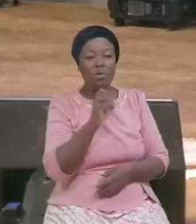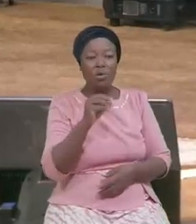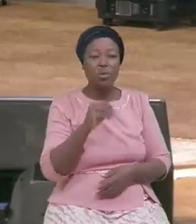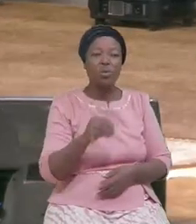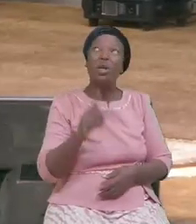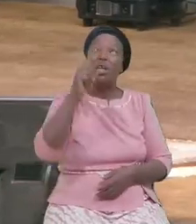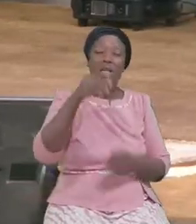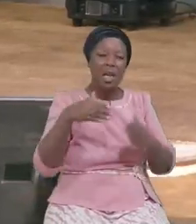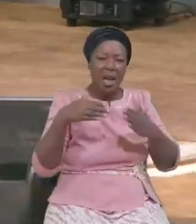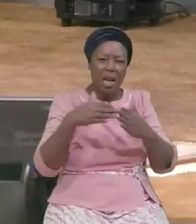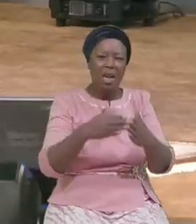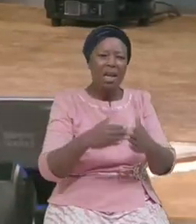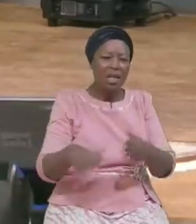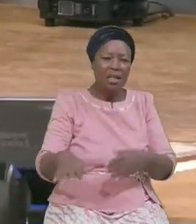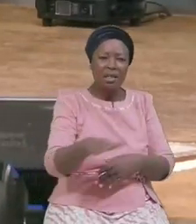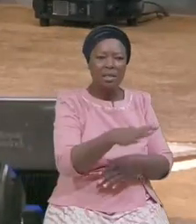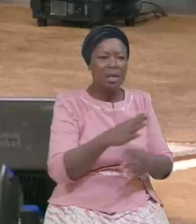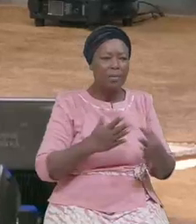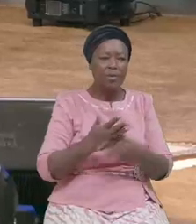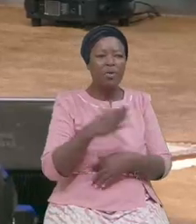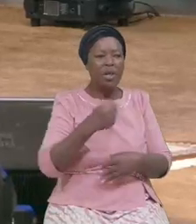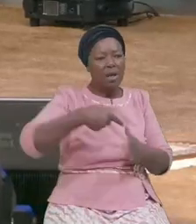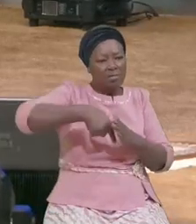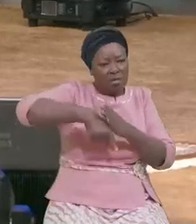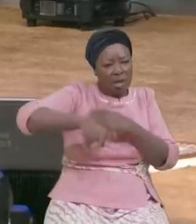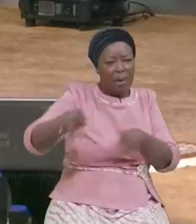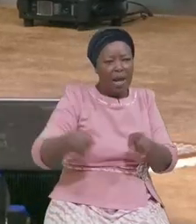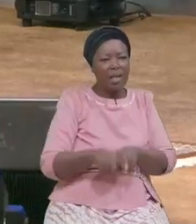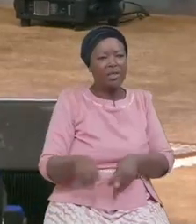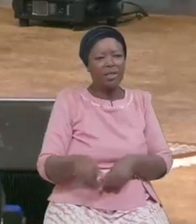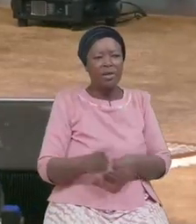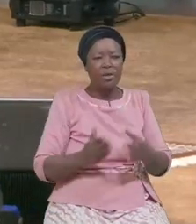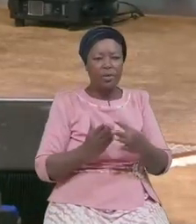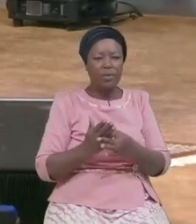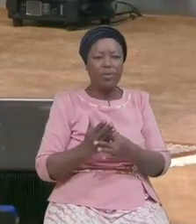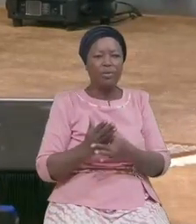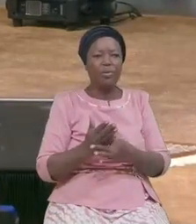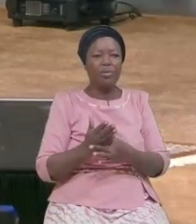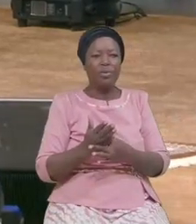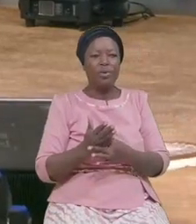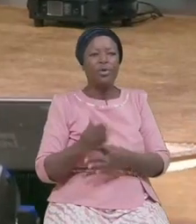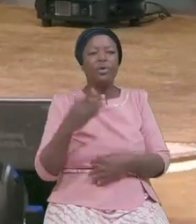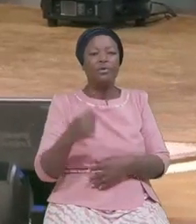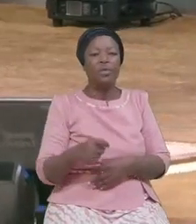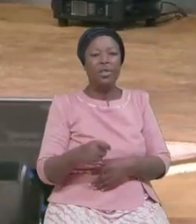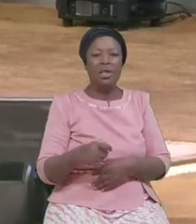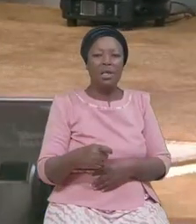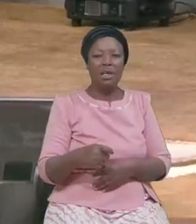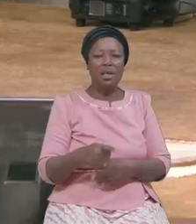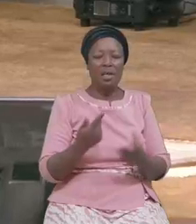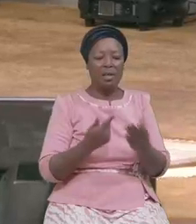travers les abîmes comme dans un désert. Verset 10. Verset